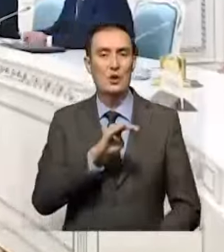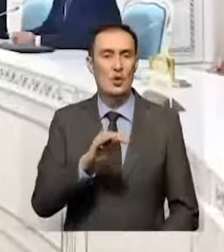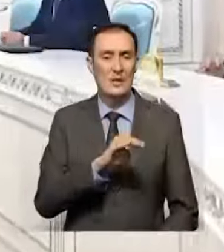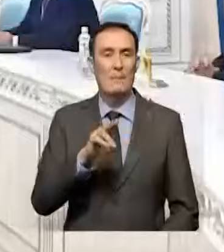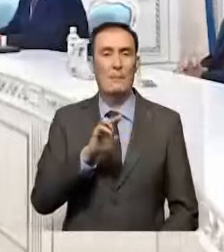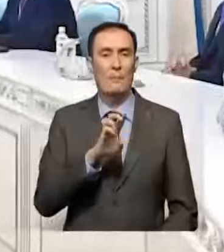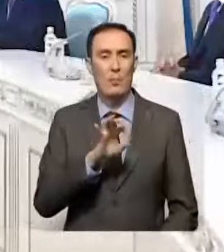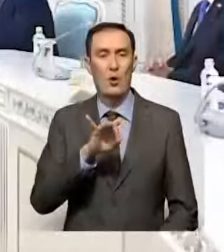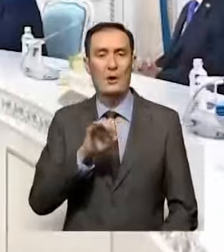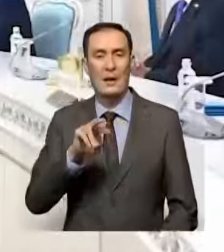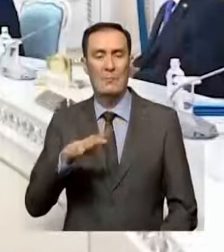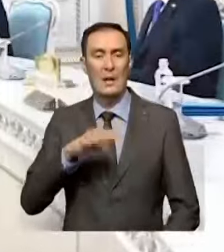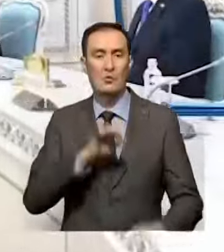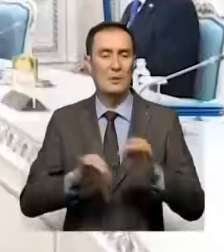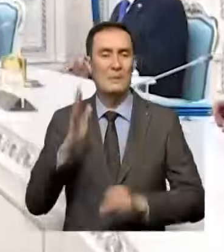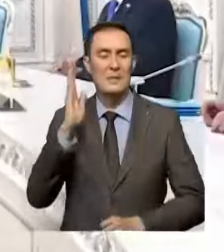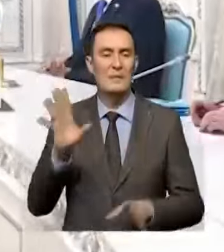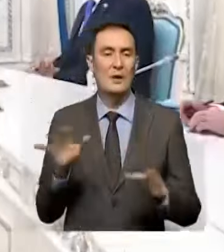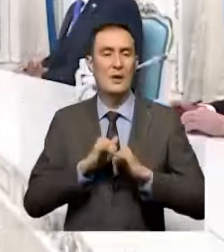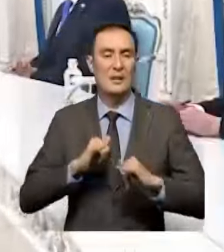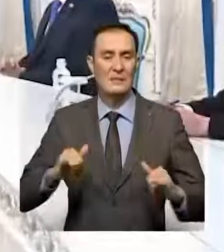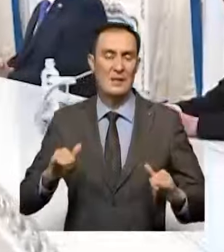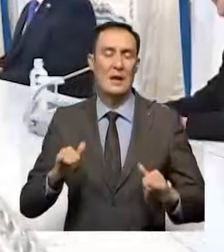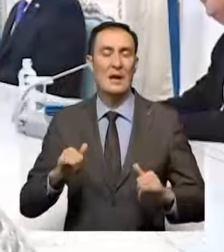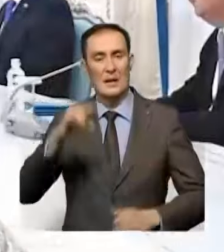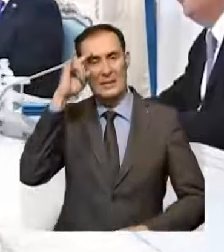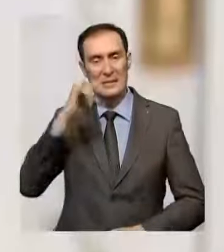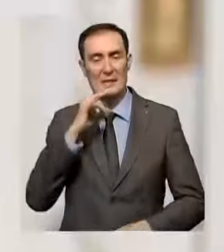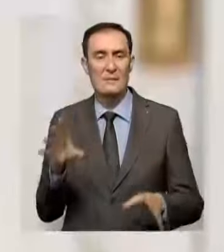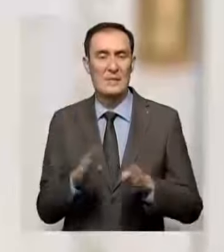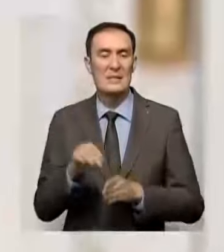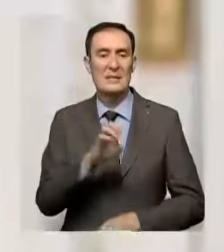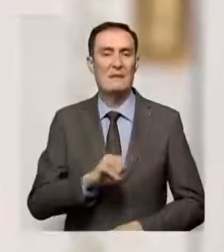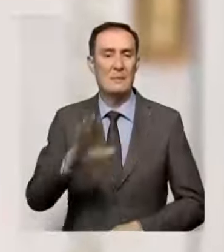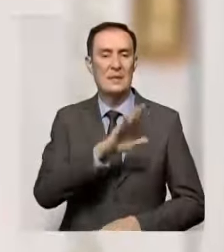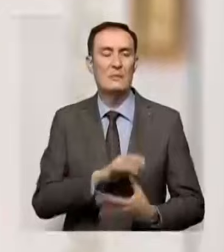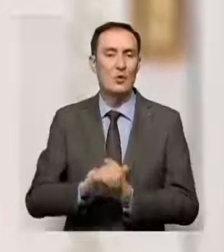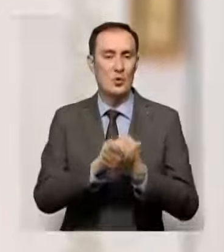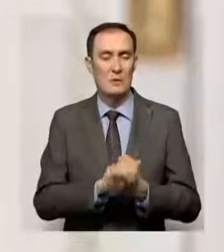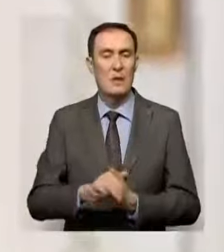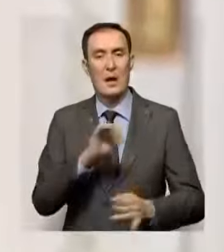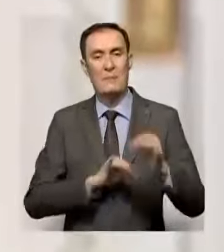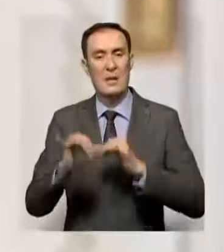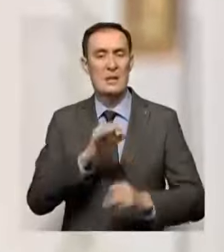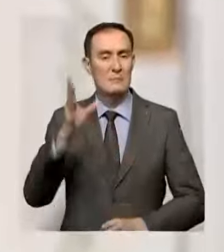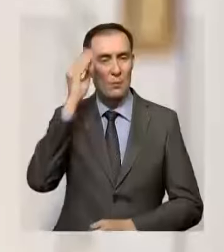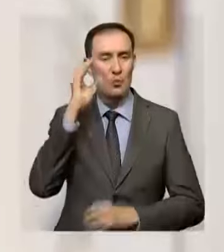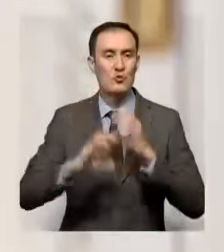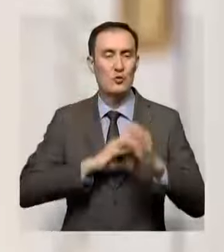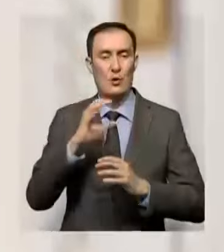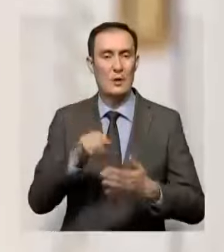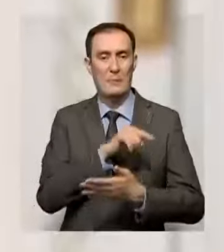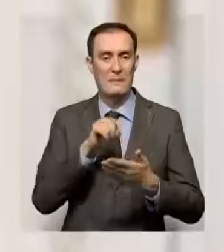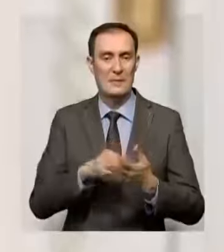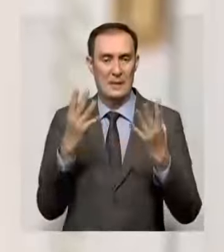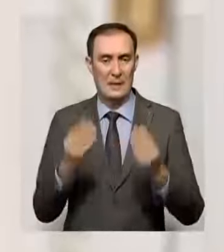Жозепом Боррелем. Собеседники обсудили перспективы развития сотрудничества между Казахстаном и Европейским Союзом и обменялись мнениями по международной